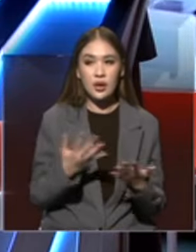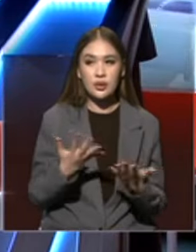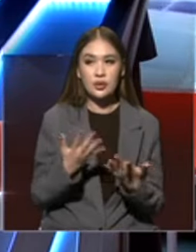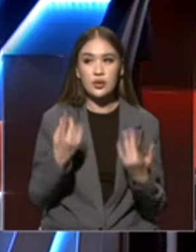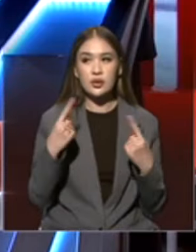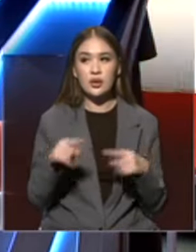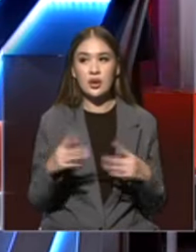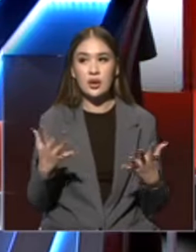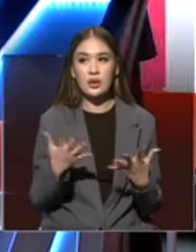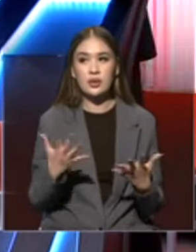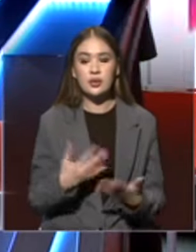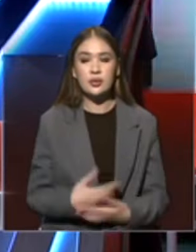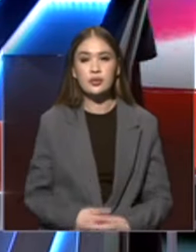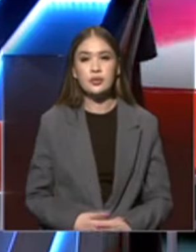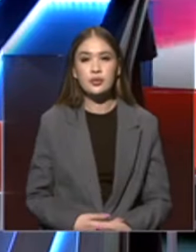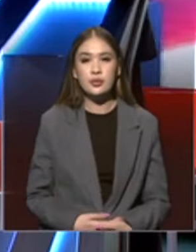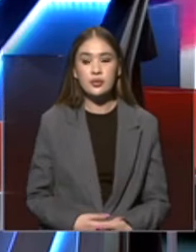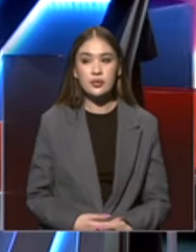қайсысы?